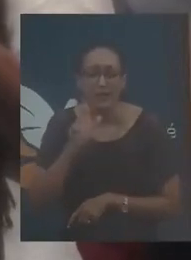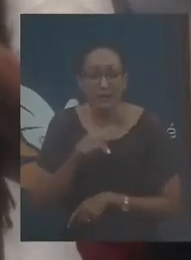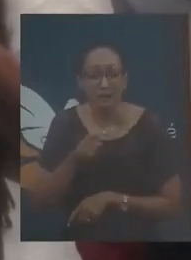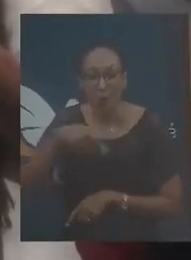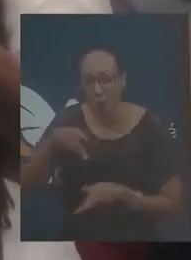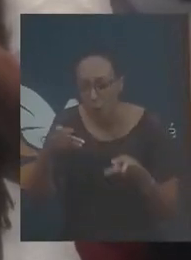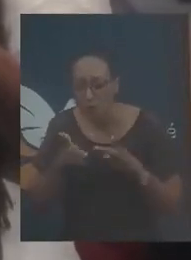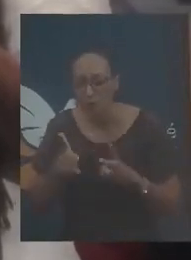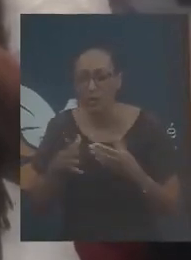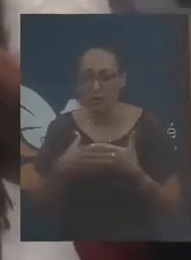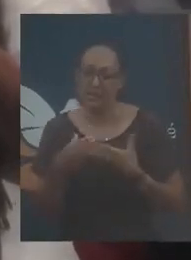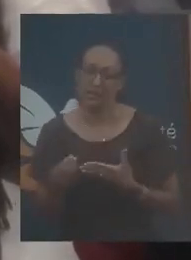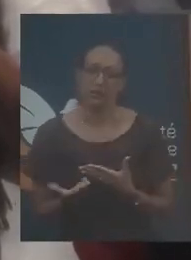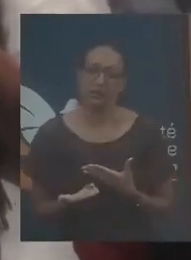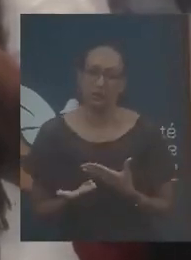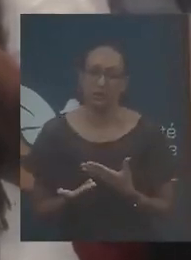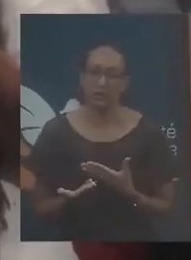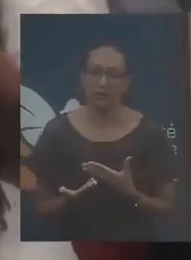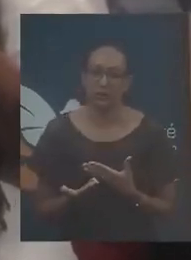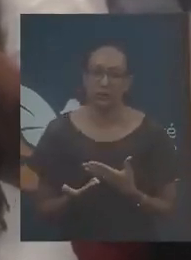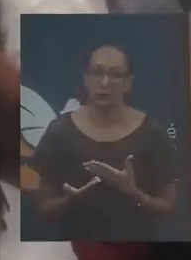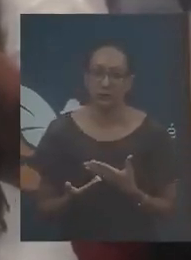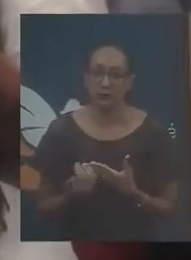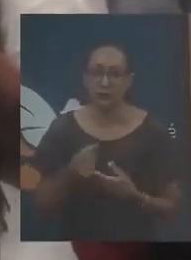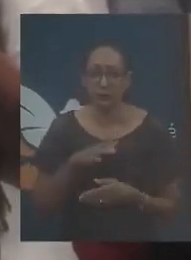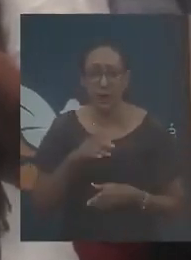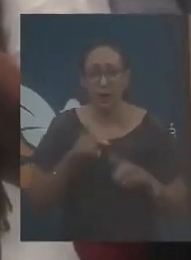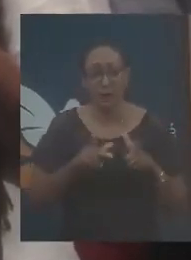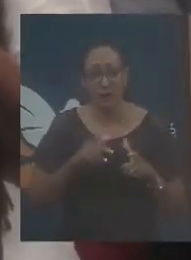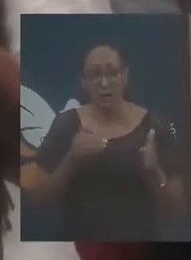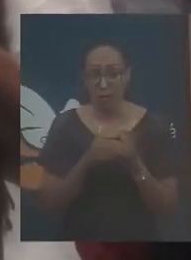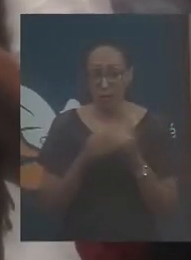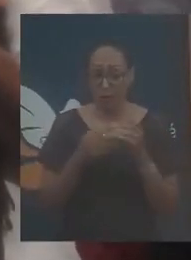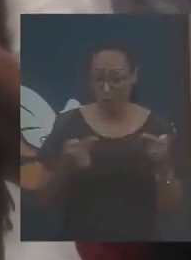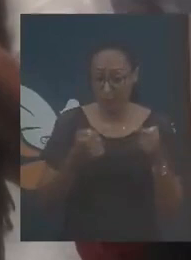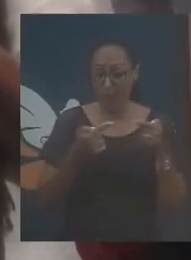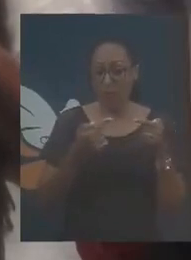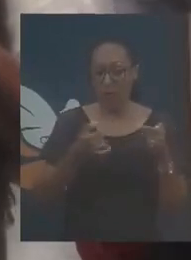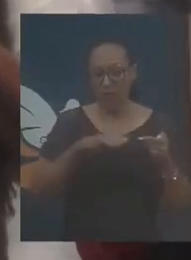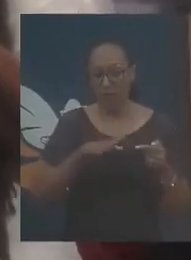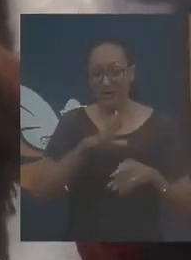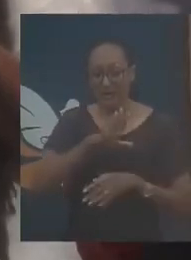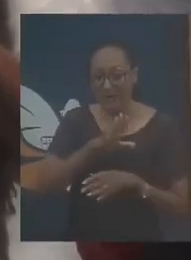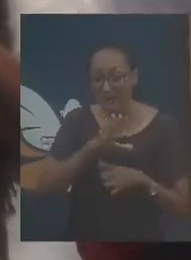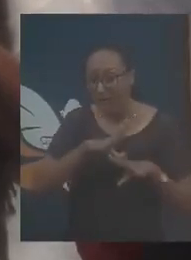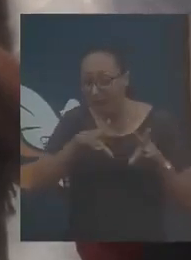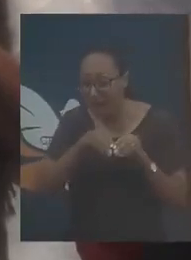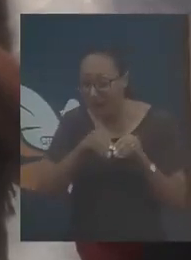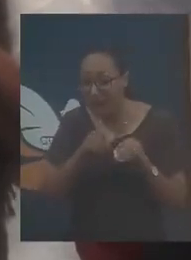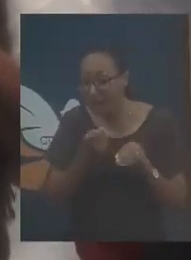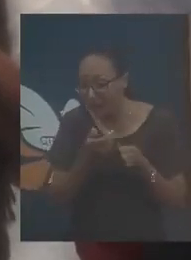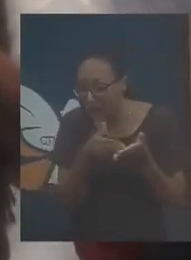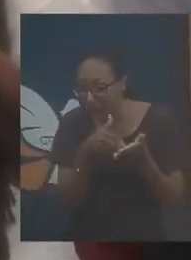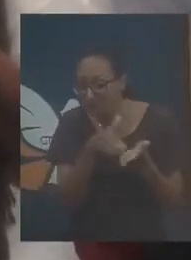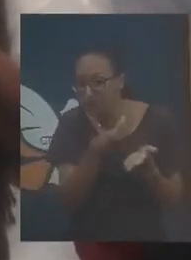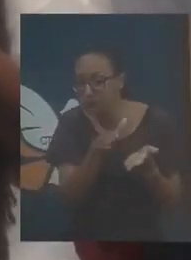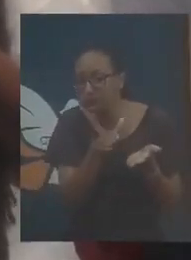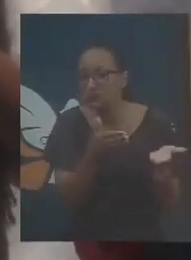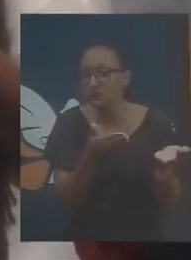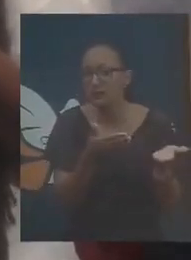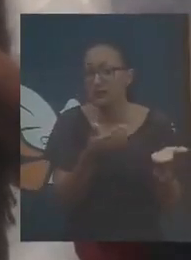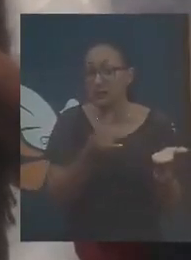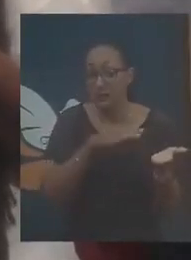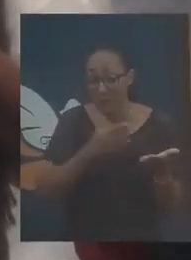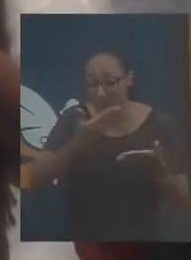Parce qu'entre-temps, vous allez peut-être devoir nous affronter de nouveau parce que 5 familles vont être bientôt expulsées parce qu'il y a eu